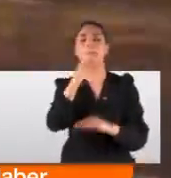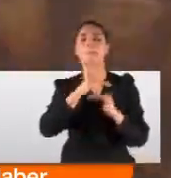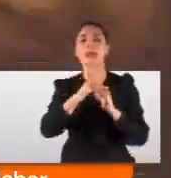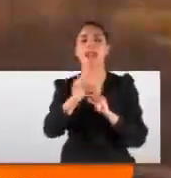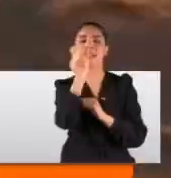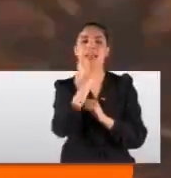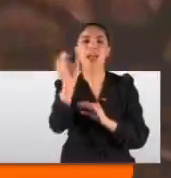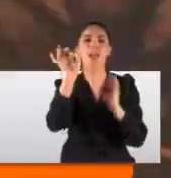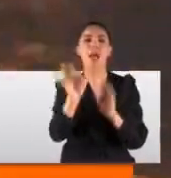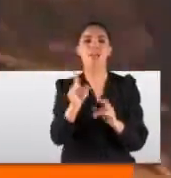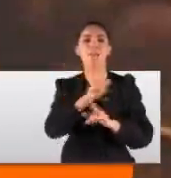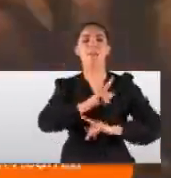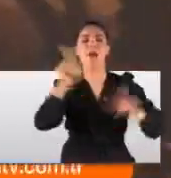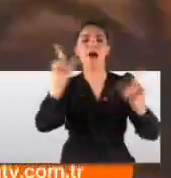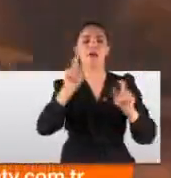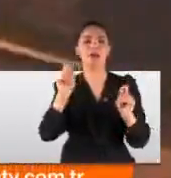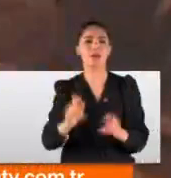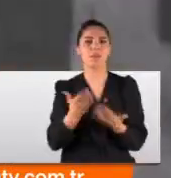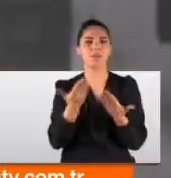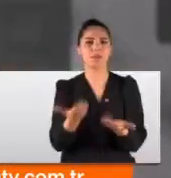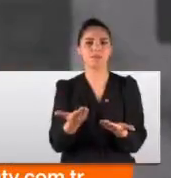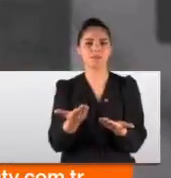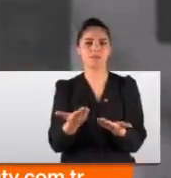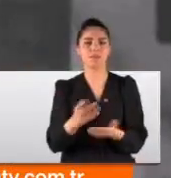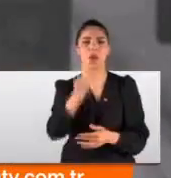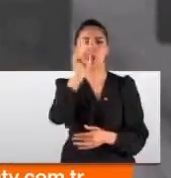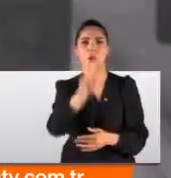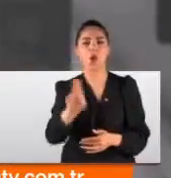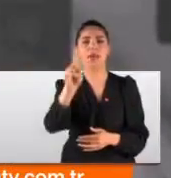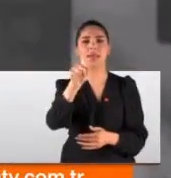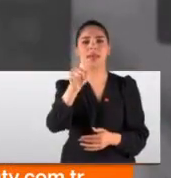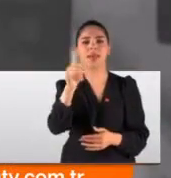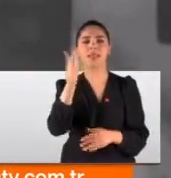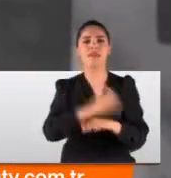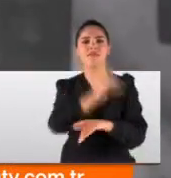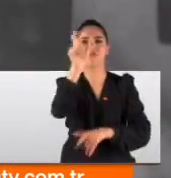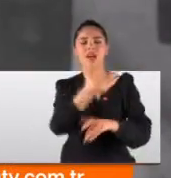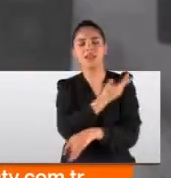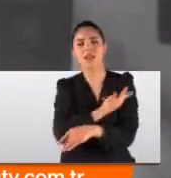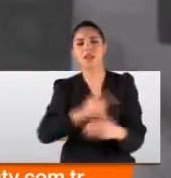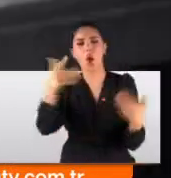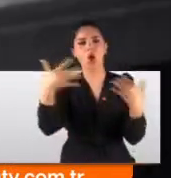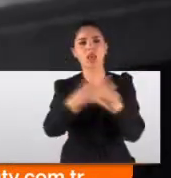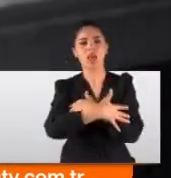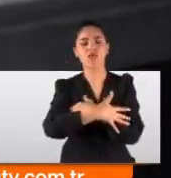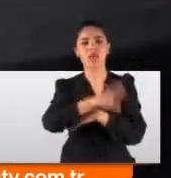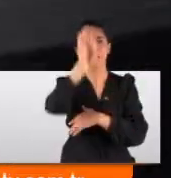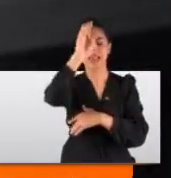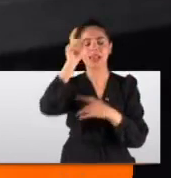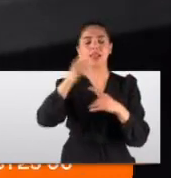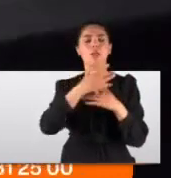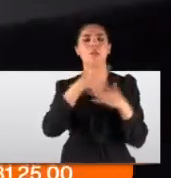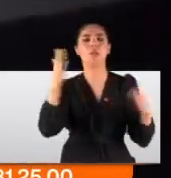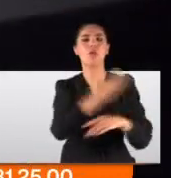La ilahe illallah Muhammedun Resulullah. 17. 17 vatansever o karanlık gecede İstanbul